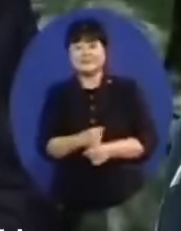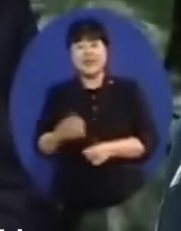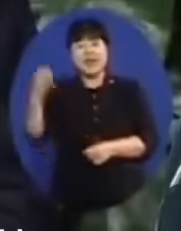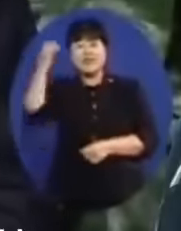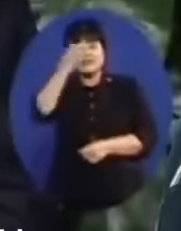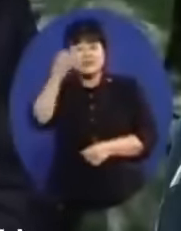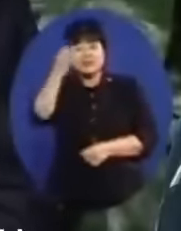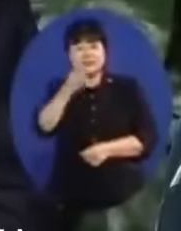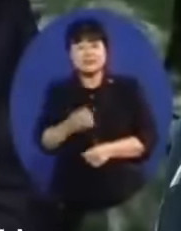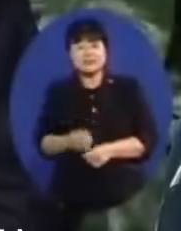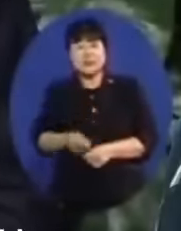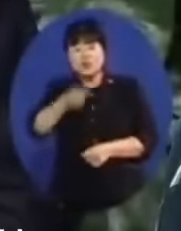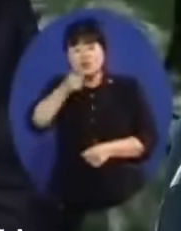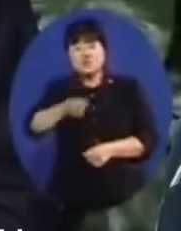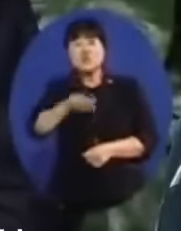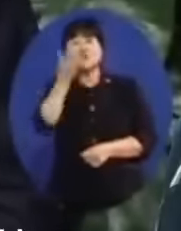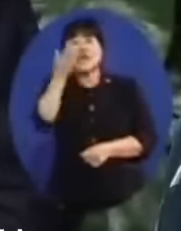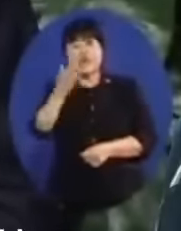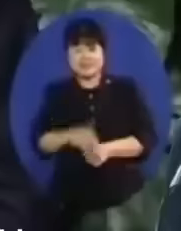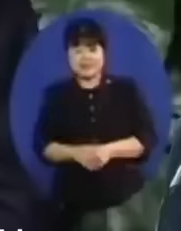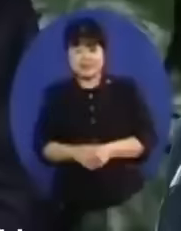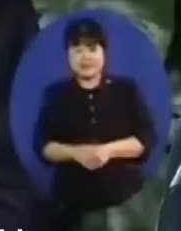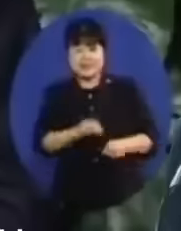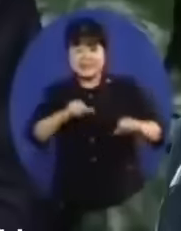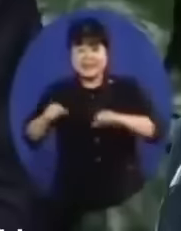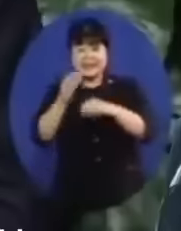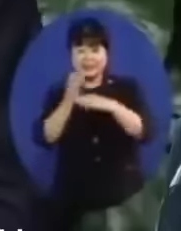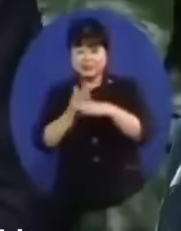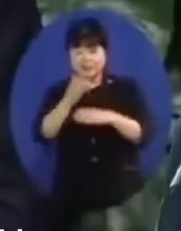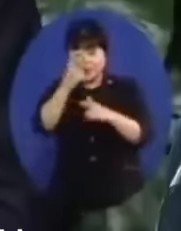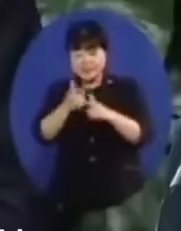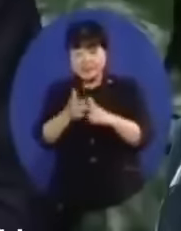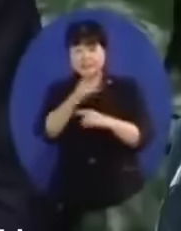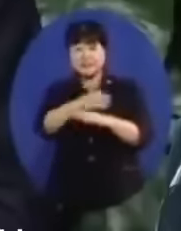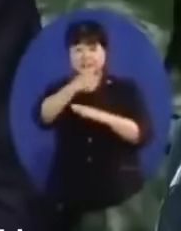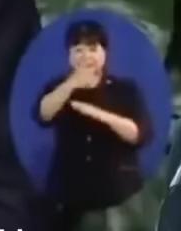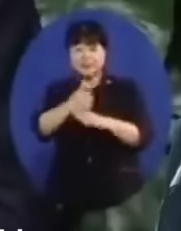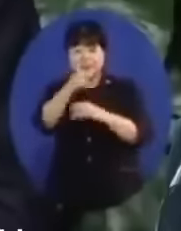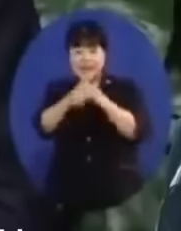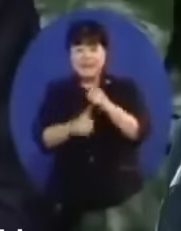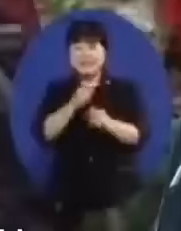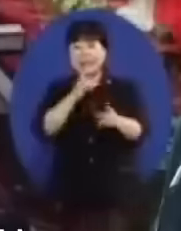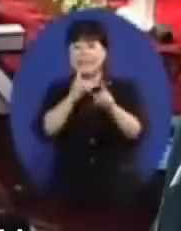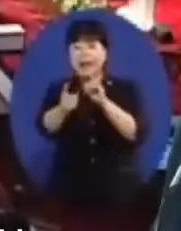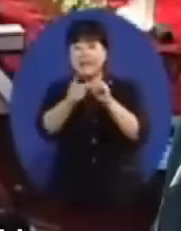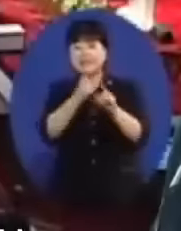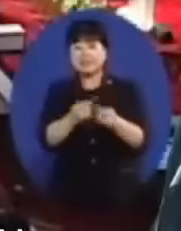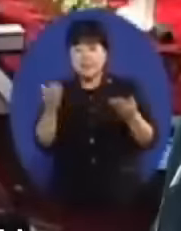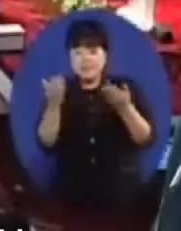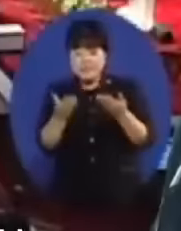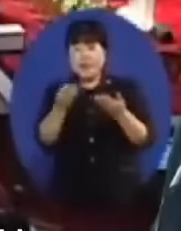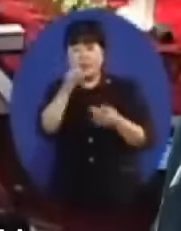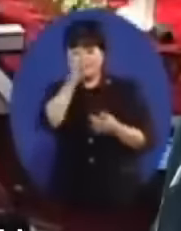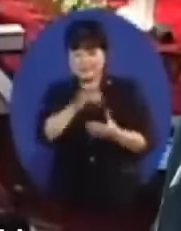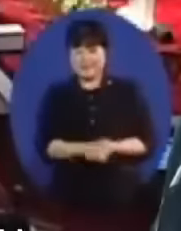성령은 수면에서 일을 하시고 예수 그리스도는 하나님의 말씀으로 일을 하신